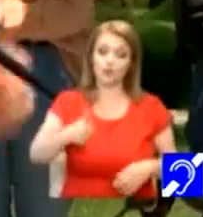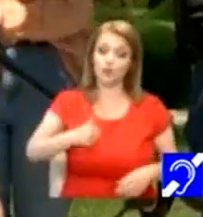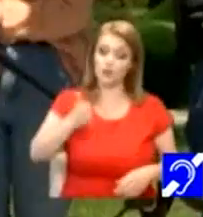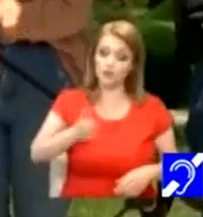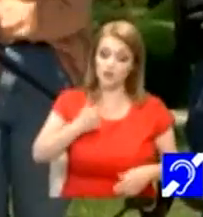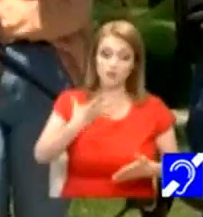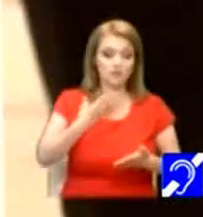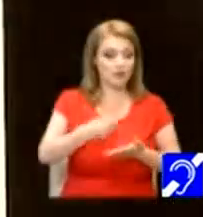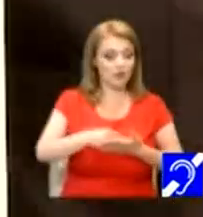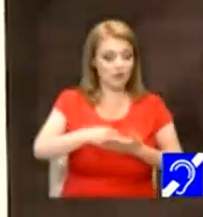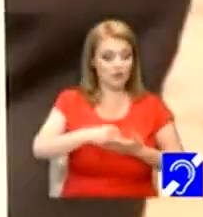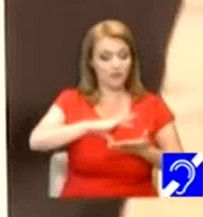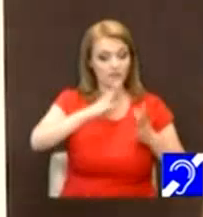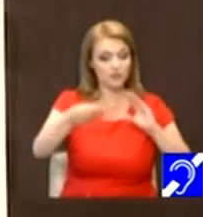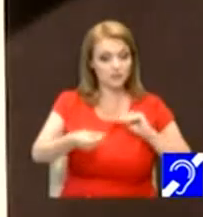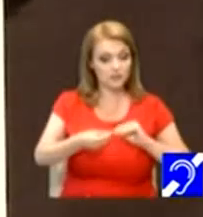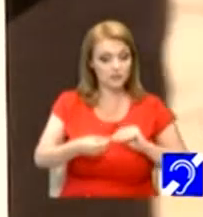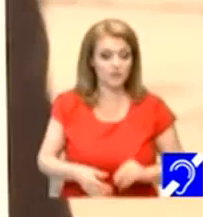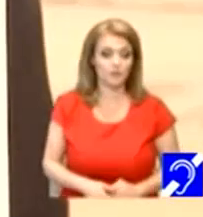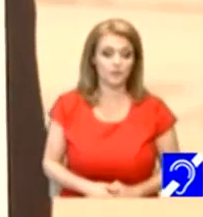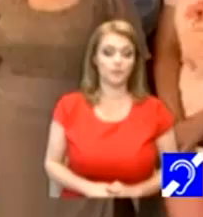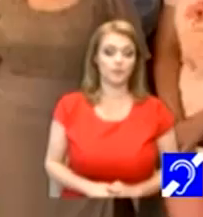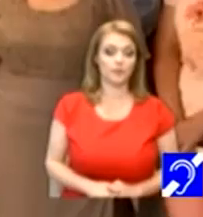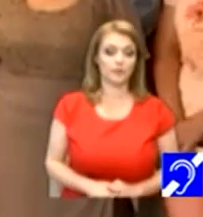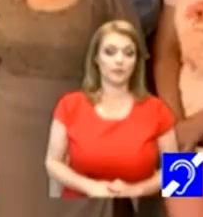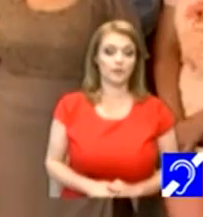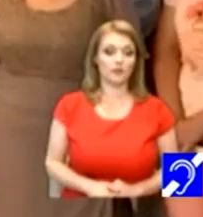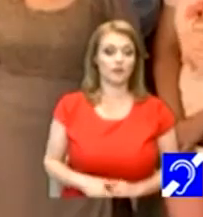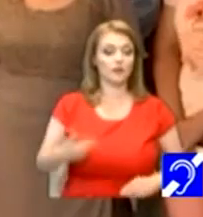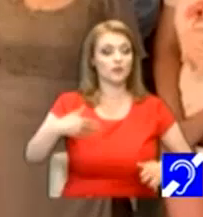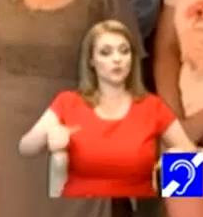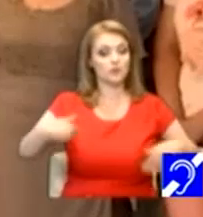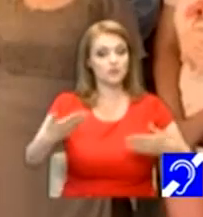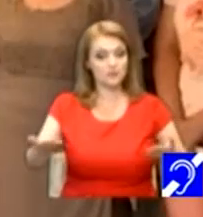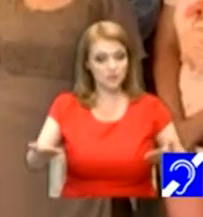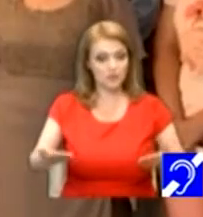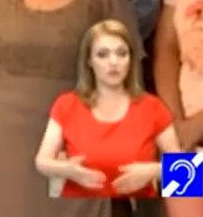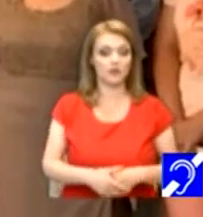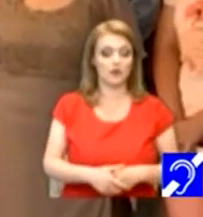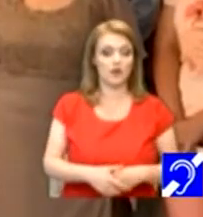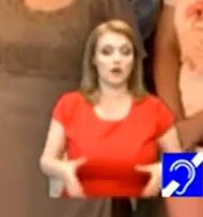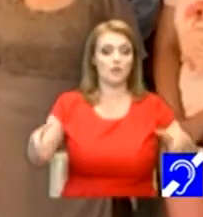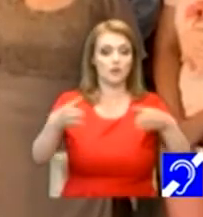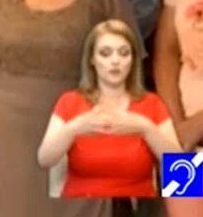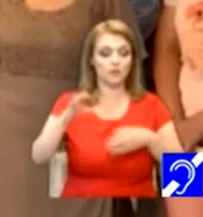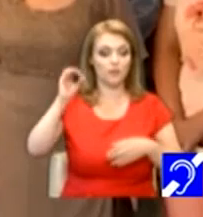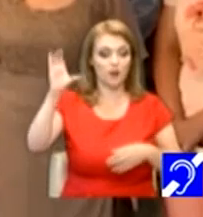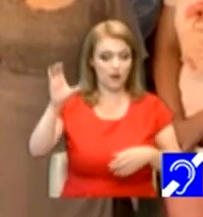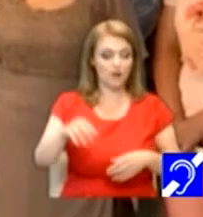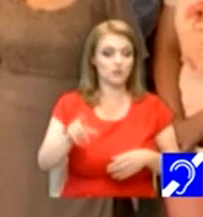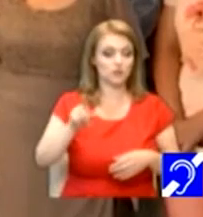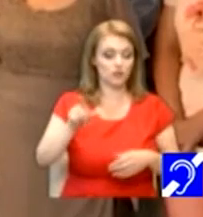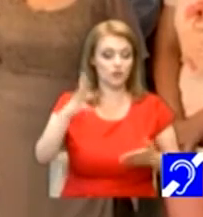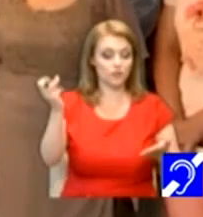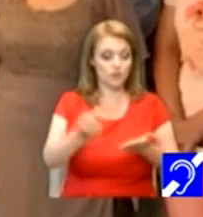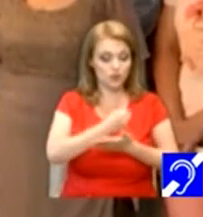victoria PAS-ului se datorează și Alianței pentru Unirea Românilor. Îi felicităm pe această cale că au reușit să obțină o majoritate zdrobitoare la